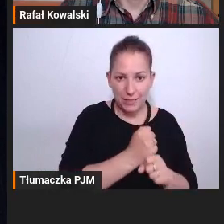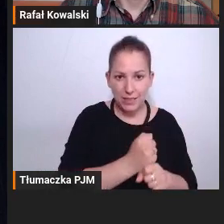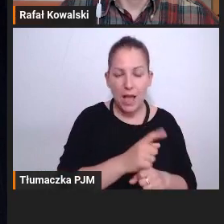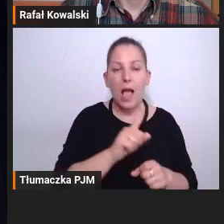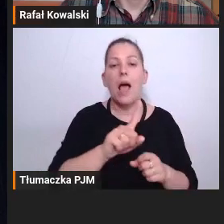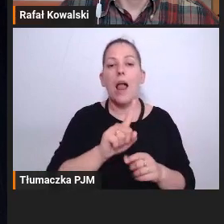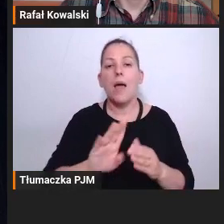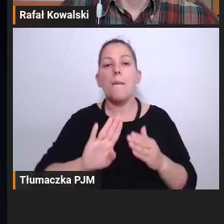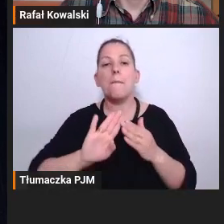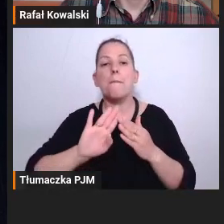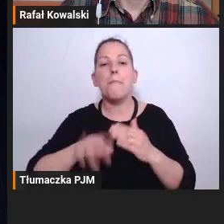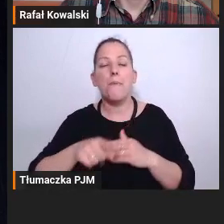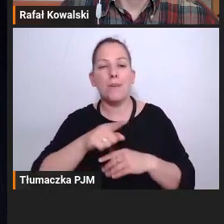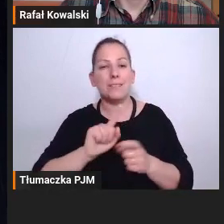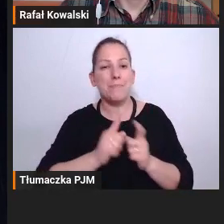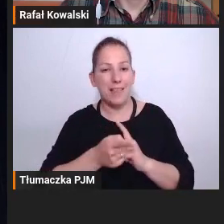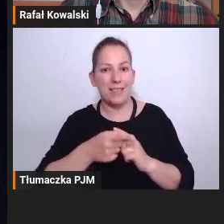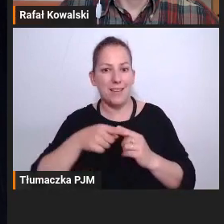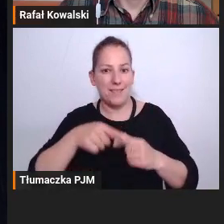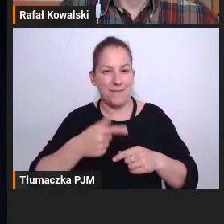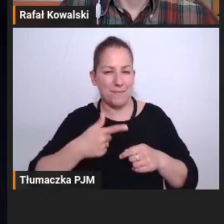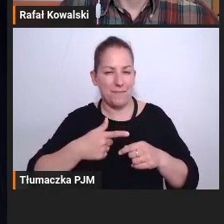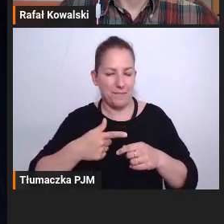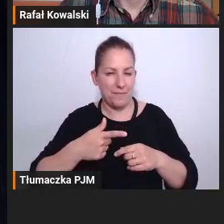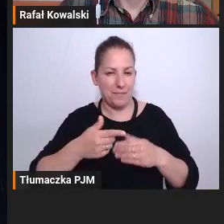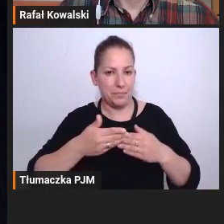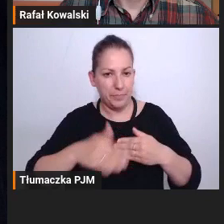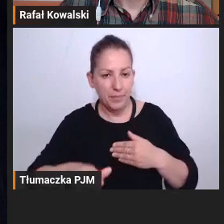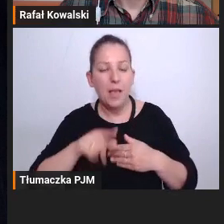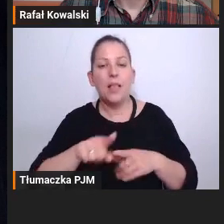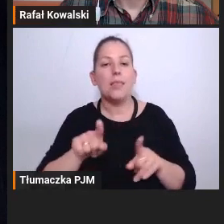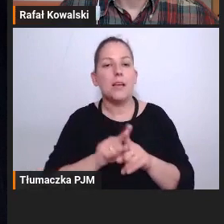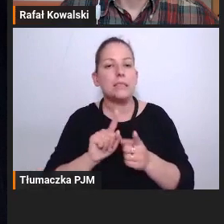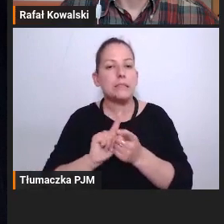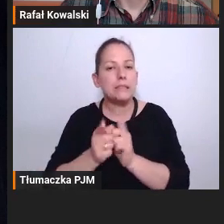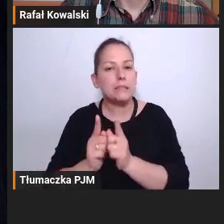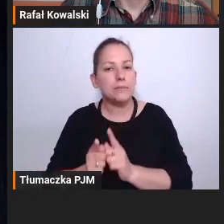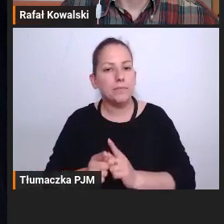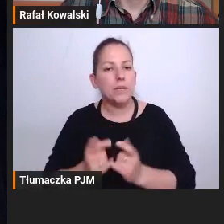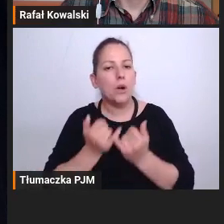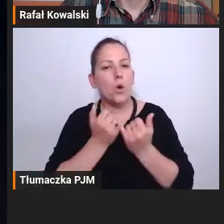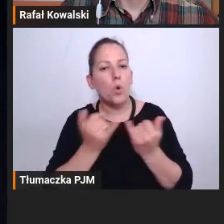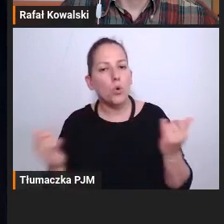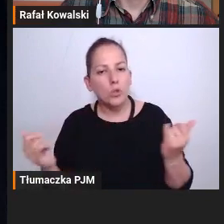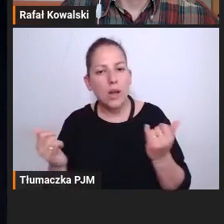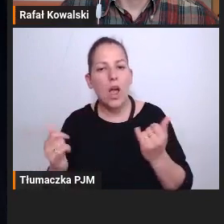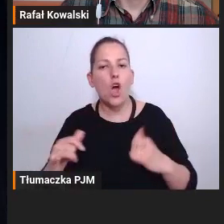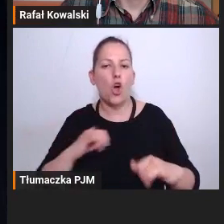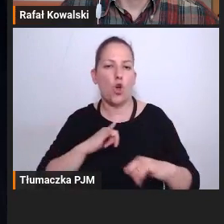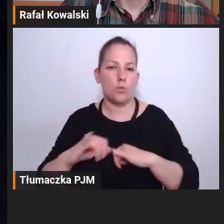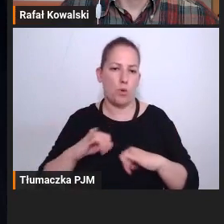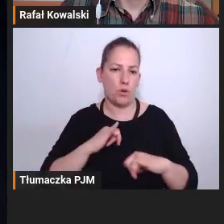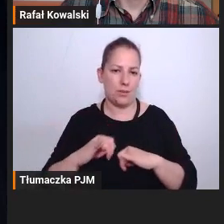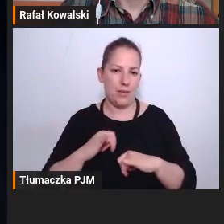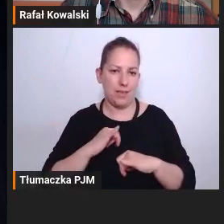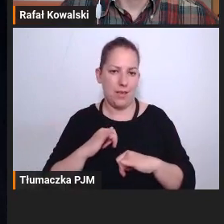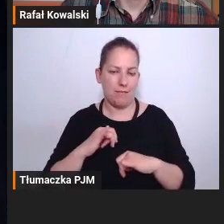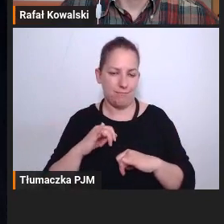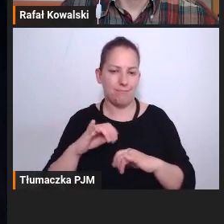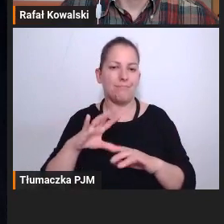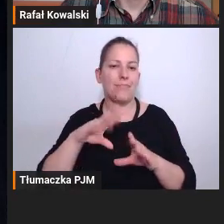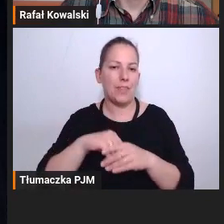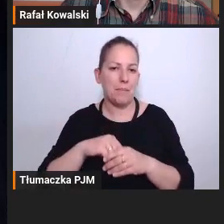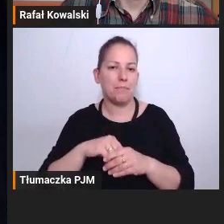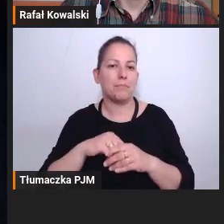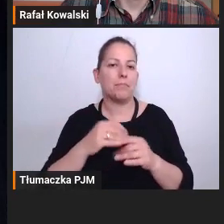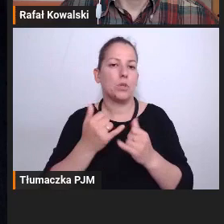wejściu w życie zmian w kodeksie pracy zostały pozmieniane również najróżniejsze rozporządzenia, które regulują między